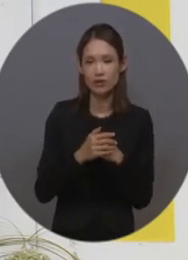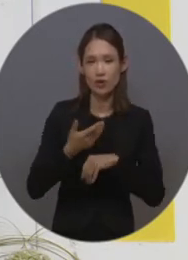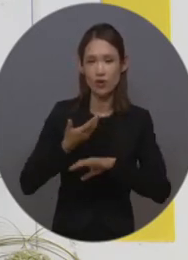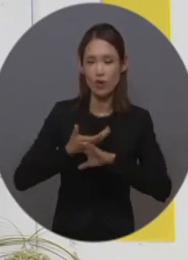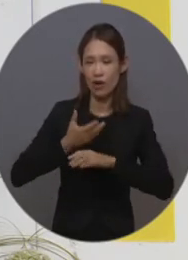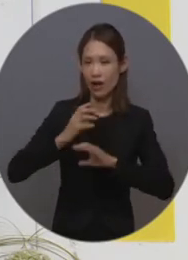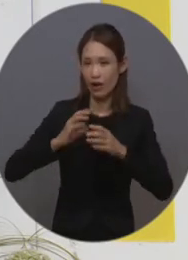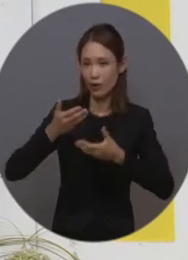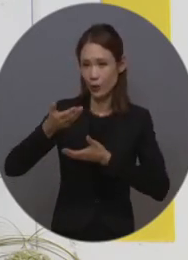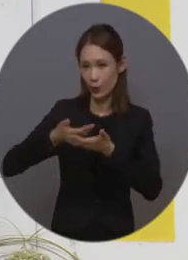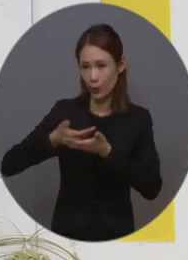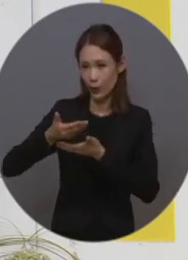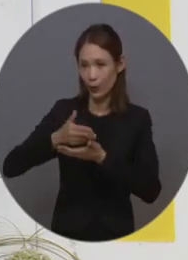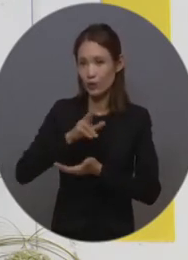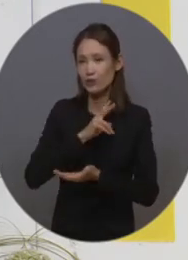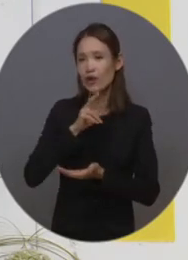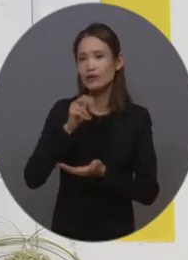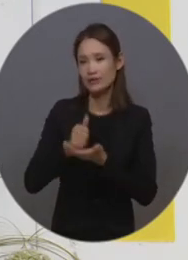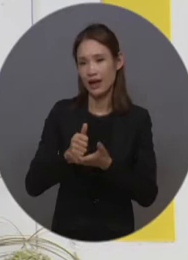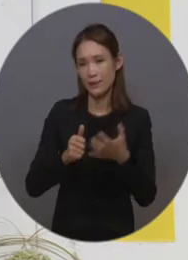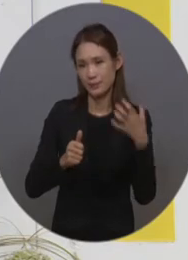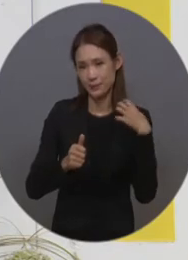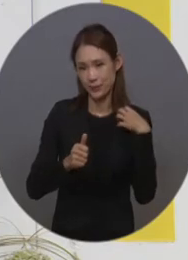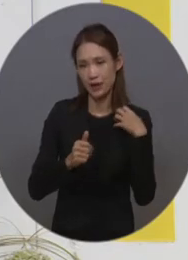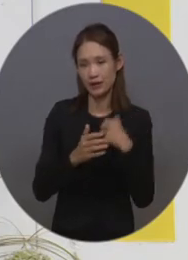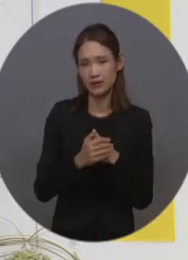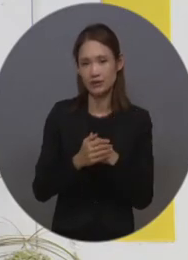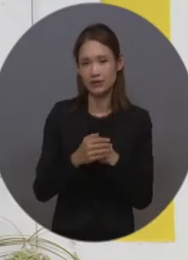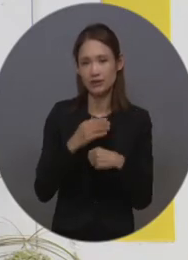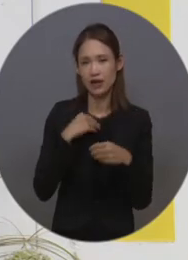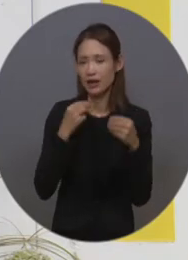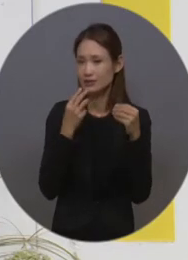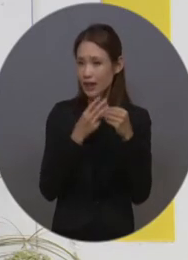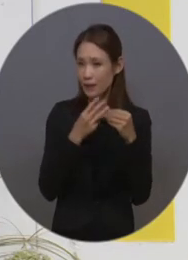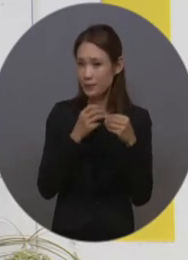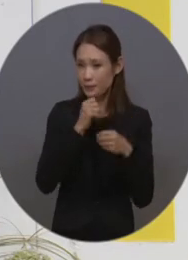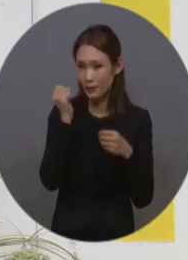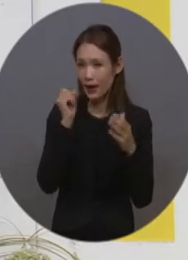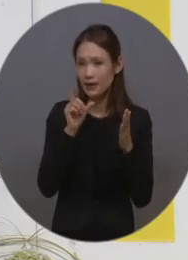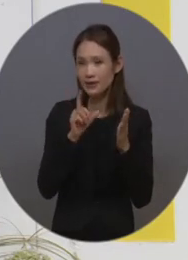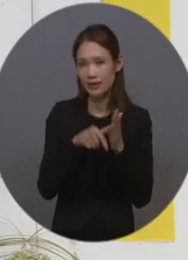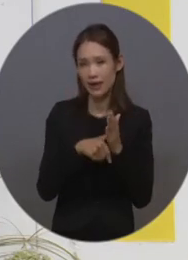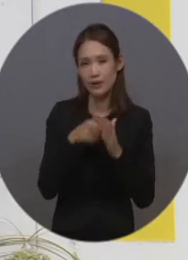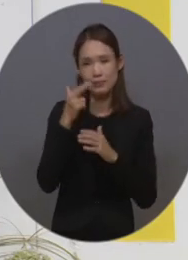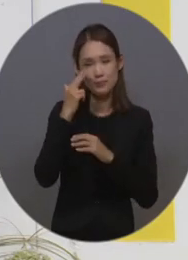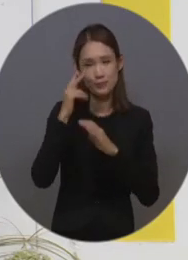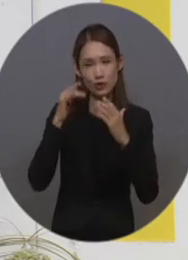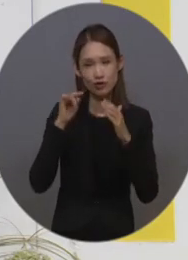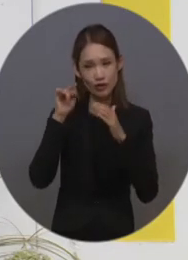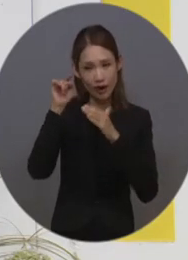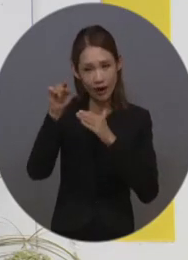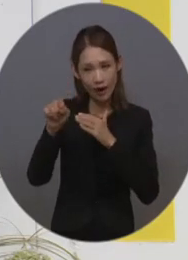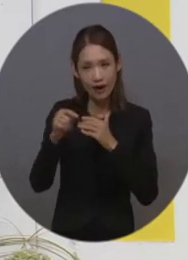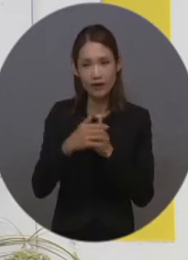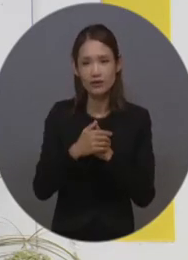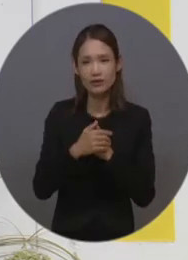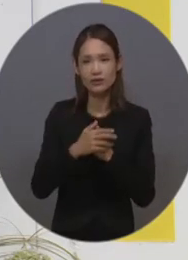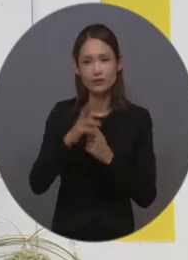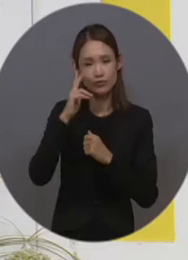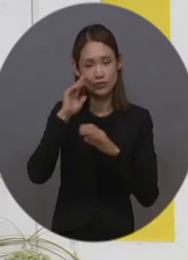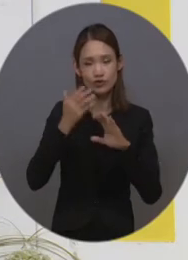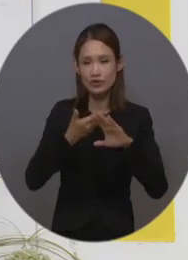때는 외교위원장을 했습니다. 네. 제가 이제 3선이 돼서 미국을 갔는데 네. 그 미국의